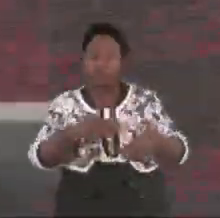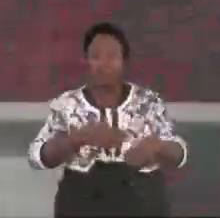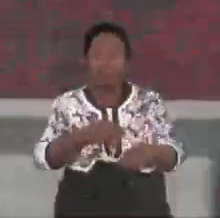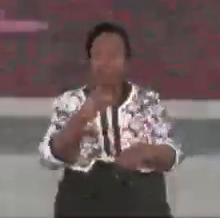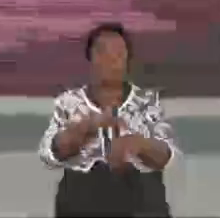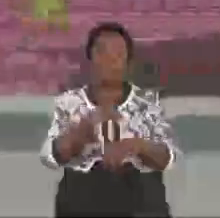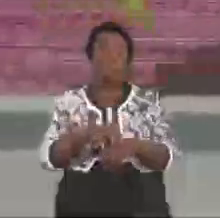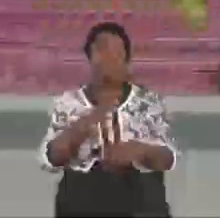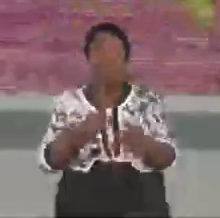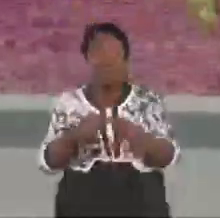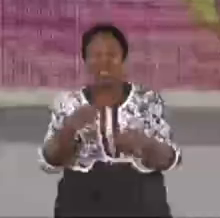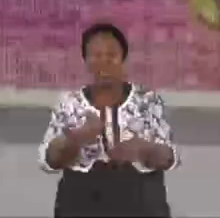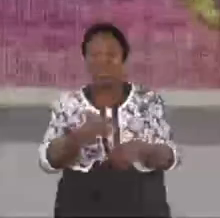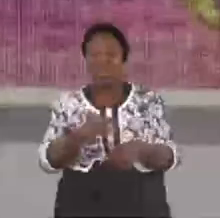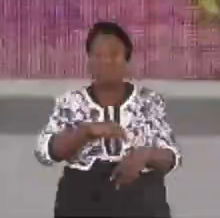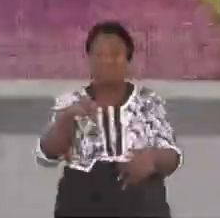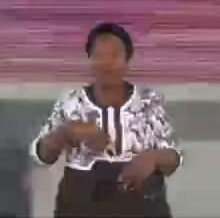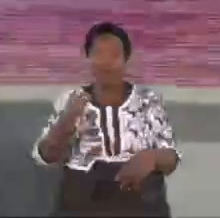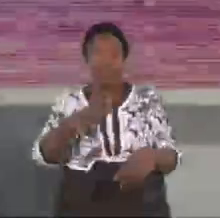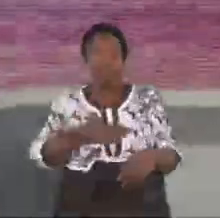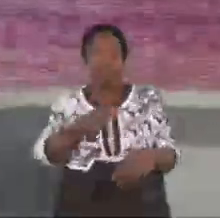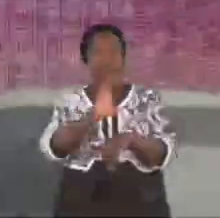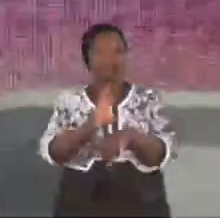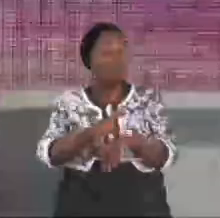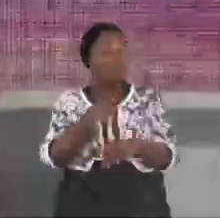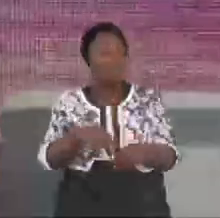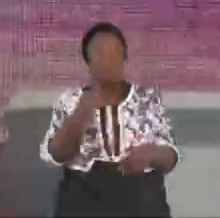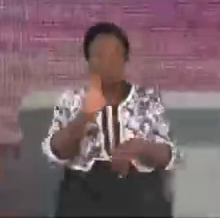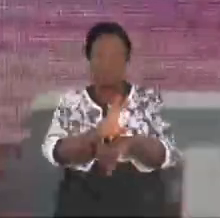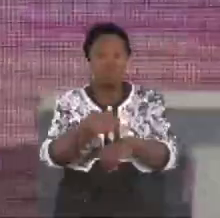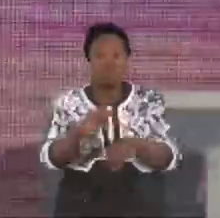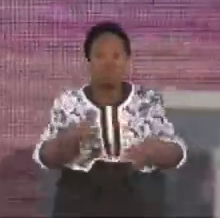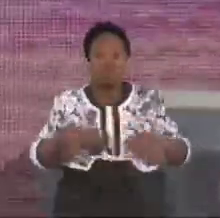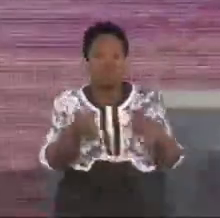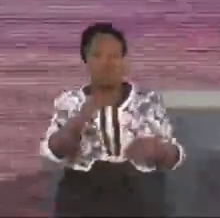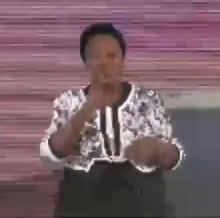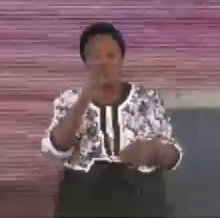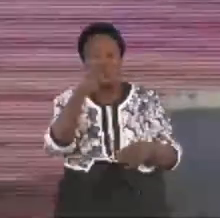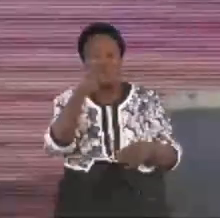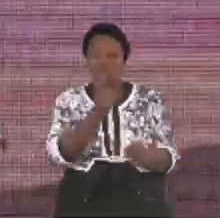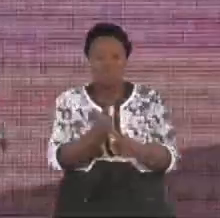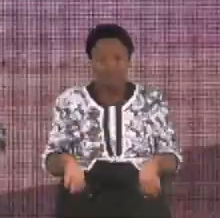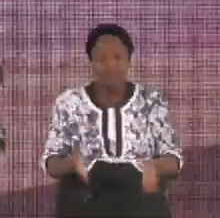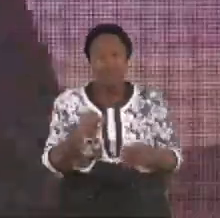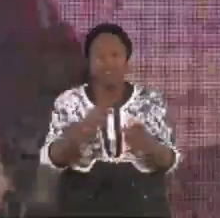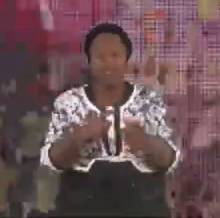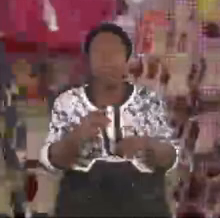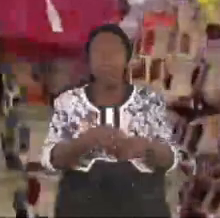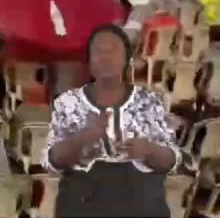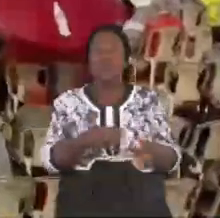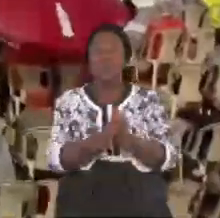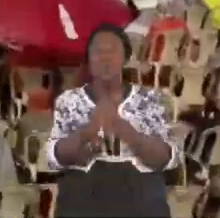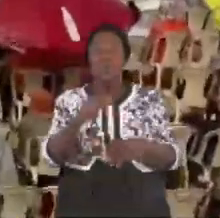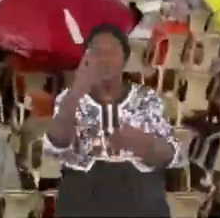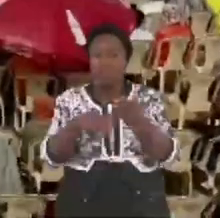êtes membre de l'Église, je parle de l'Église du Dieu vivant, pas une dénomination, vous devez vous poser la question, quel est le fondement,